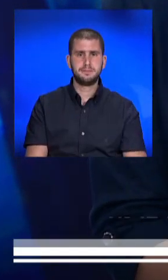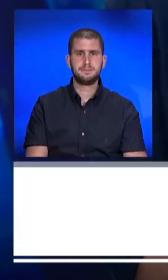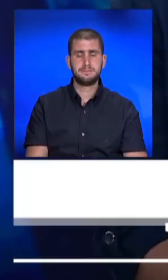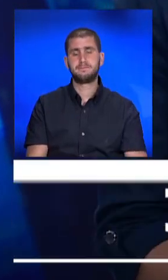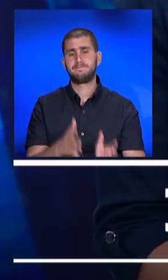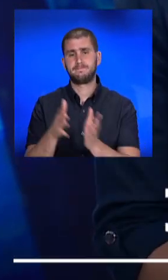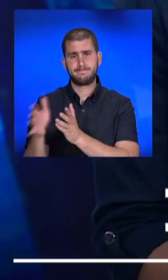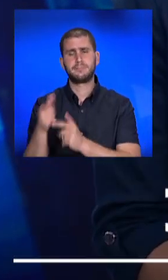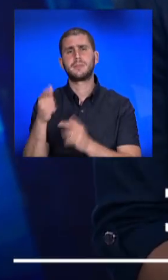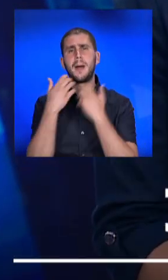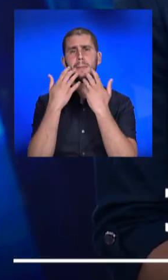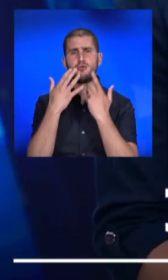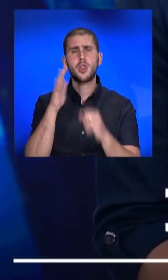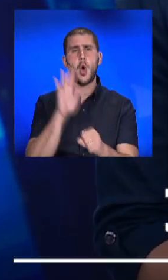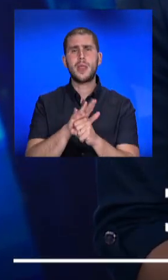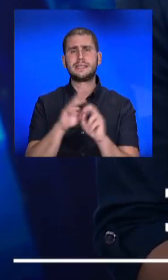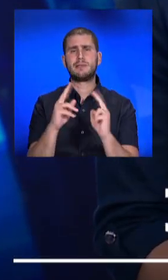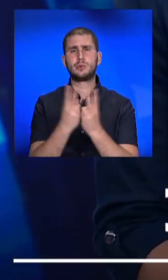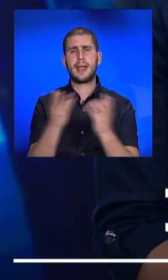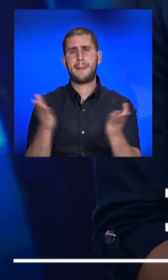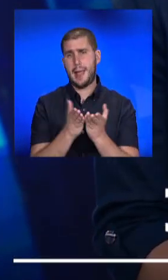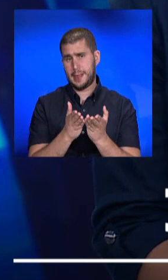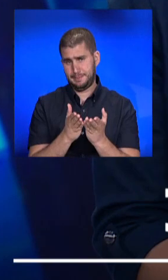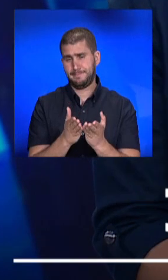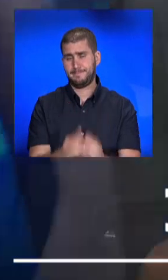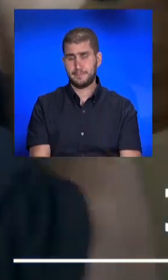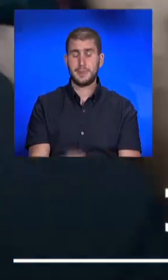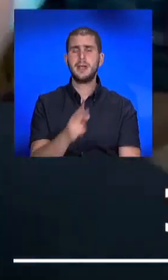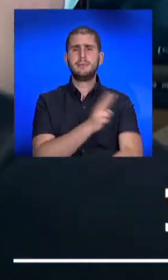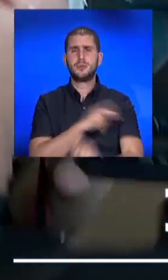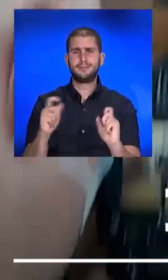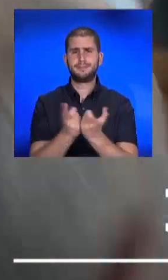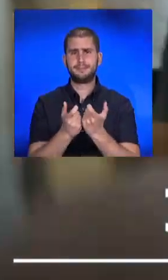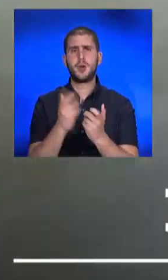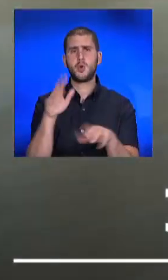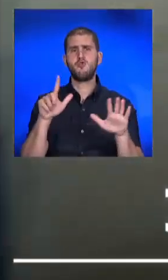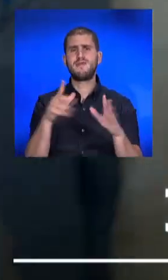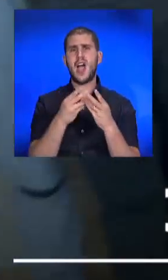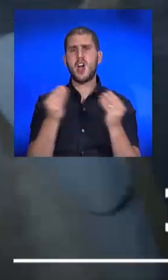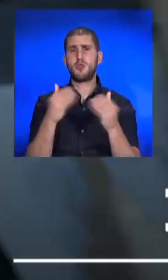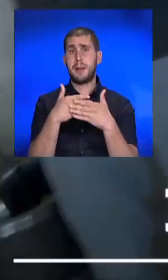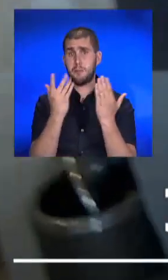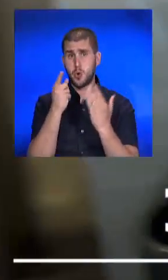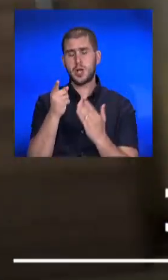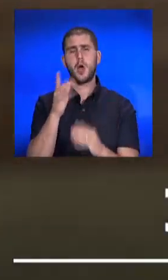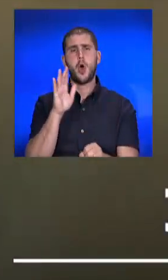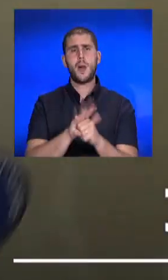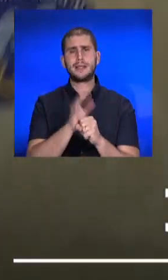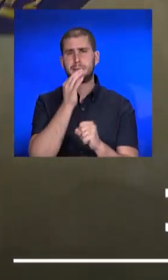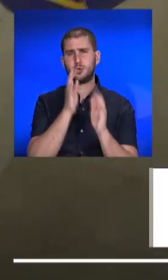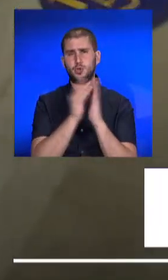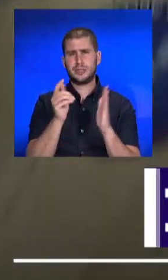מכאן לפרשת האונס הקבוצתי באילת. המשטרה עצרה הבוקר עוד 7 חשודים באונס בת ה-16 בבית